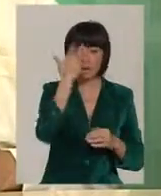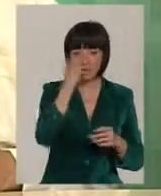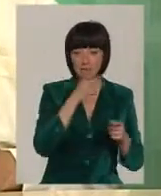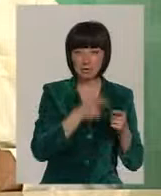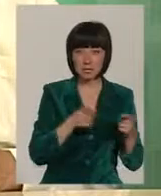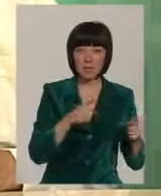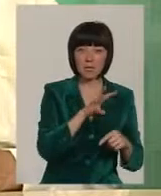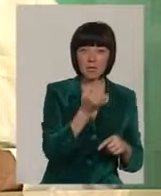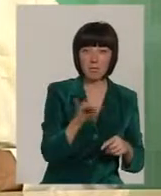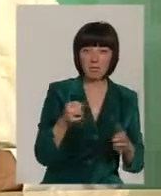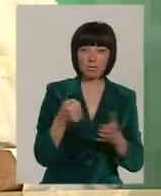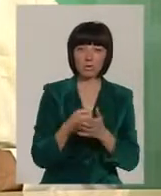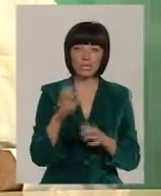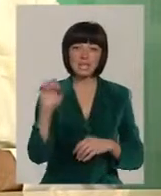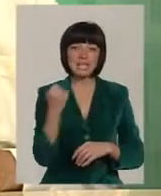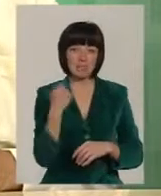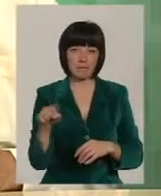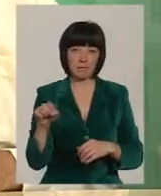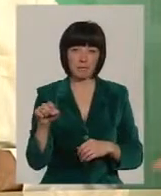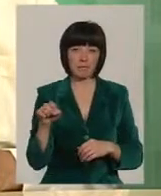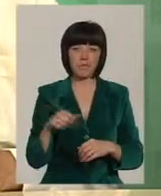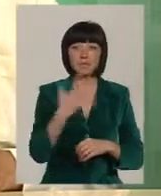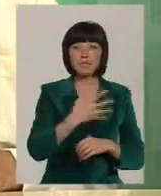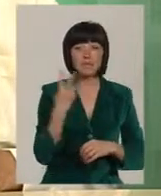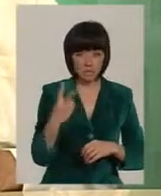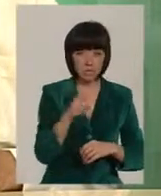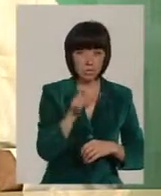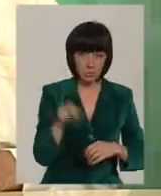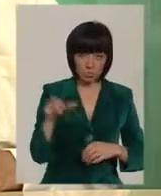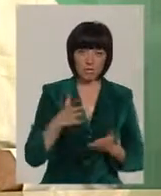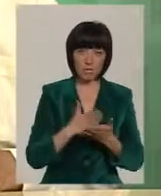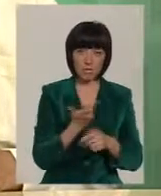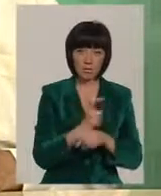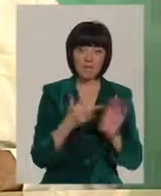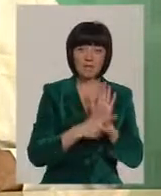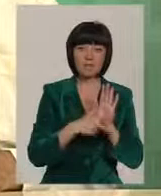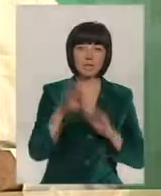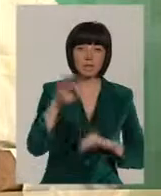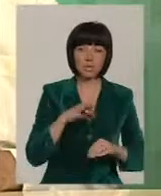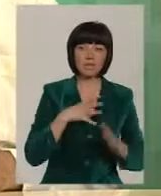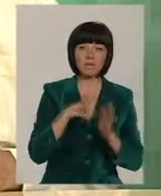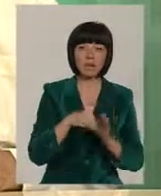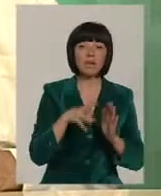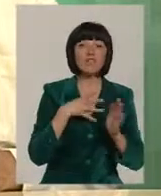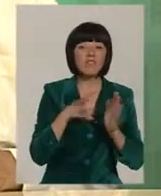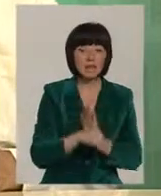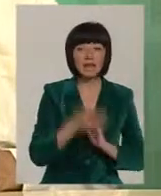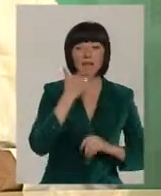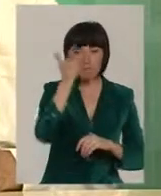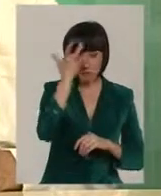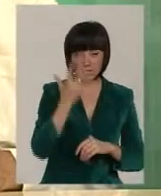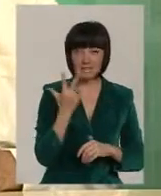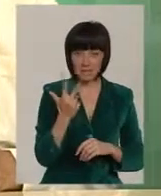з травня по серпень, 52, тобто ми маємо більше 80% гине саме літом на воді, з них 3